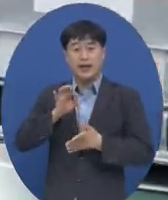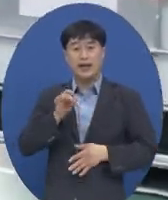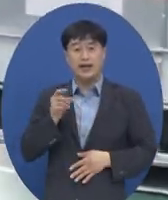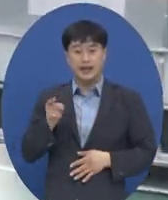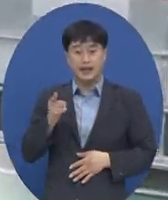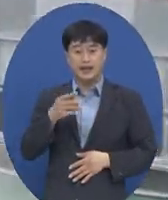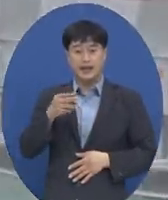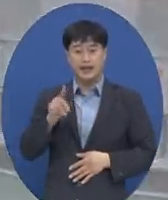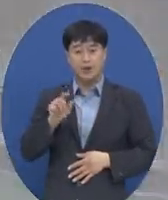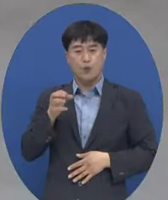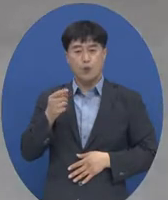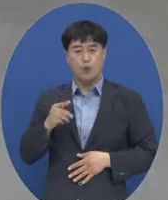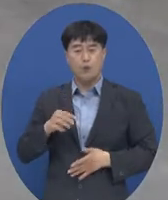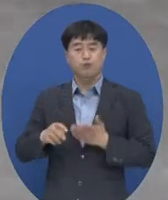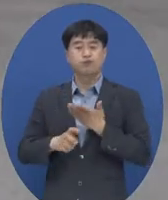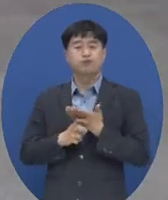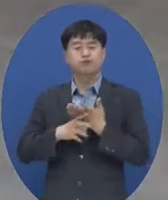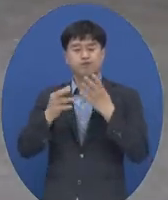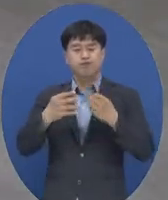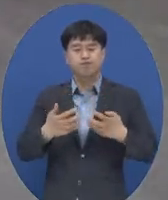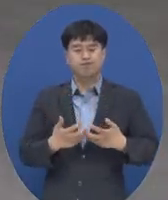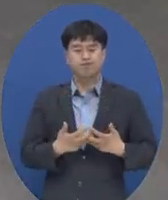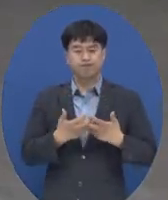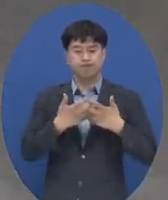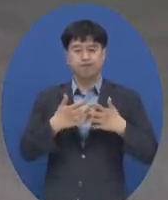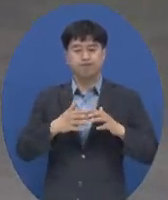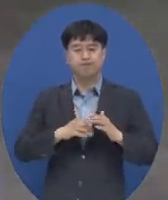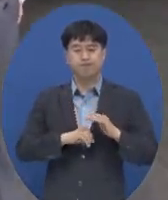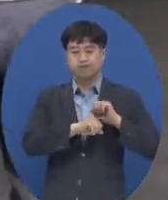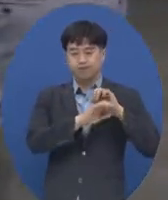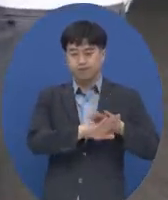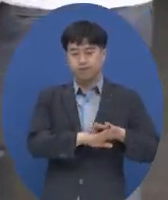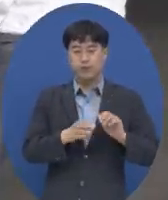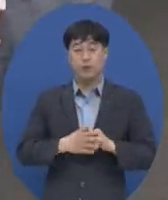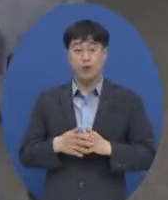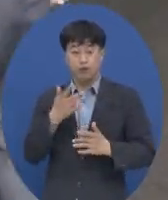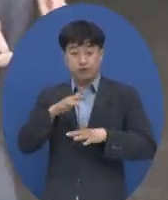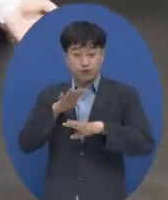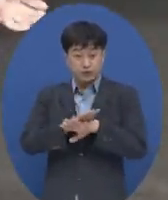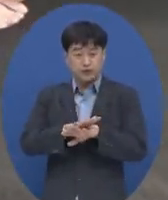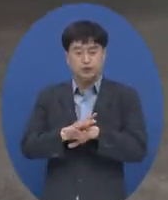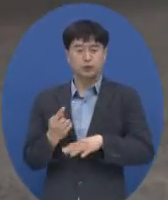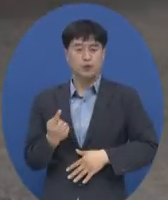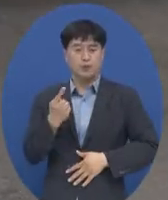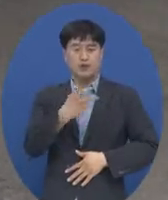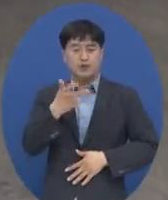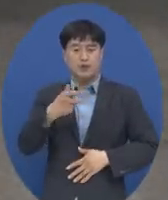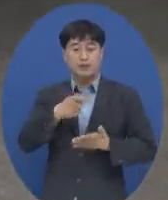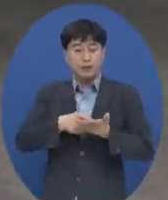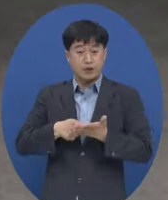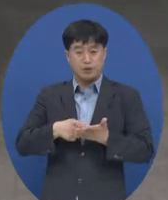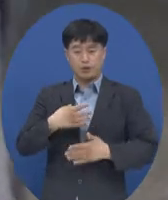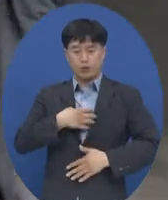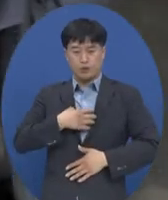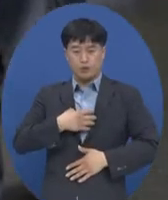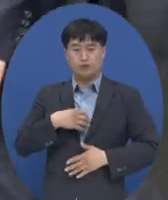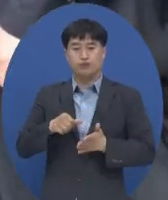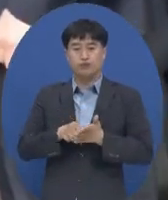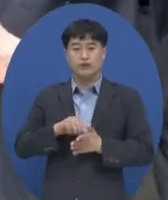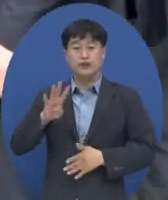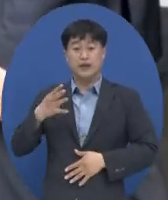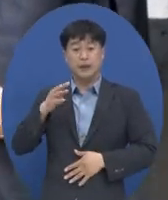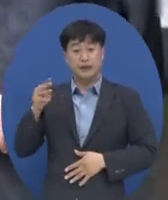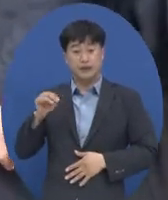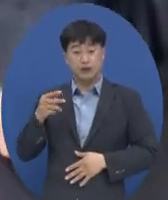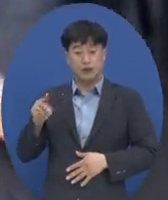에탄올을 불법으로 잔뜩 보관해뒀습니다. 에탄올은 인화성이 매우 높아 대형 피해가 우려되는 위험 물질로